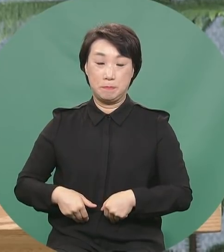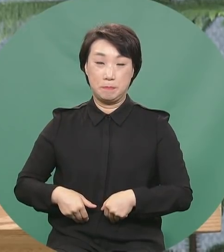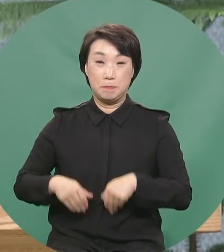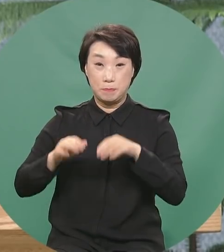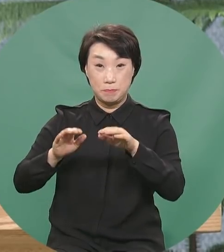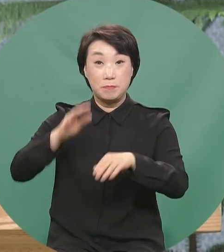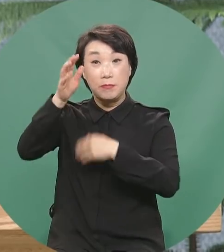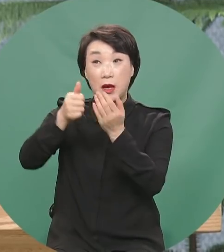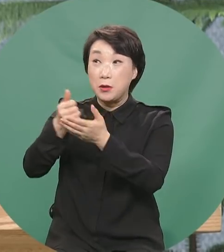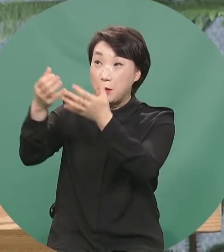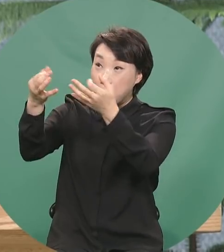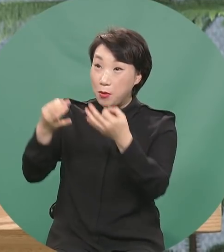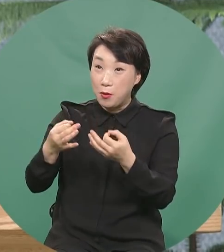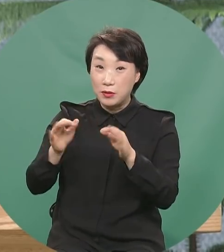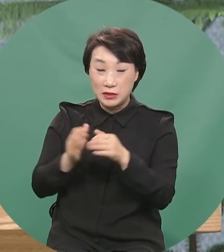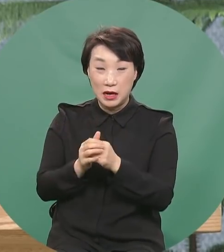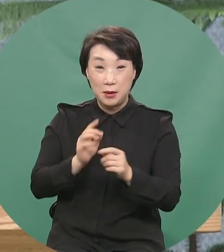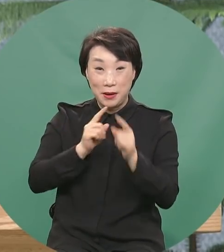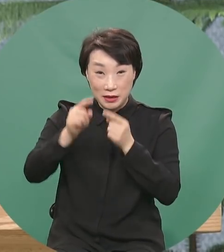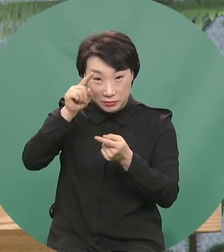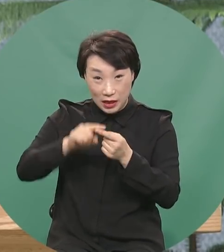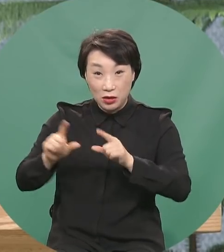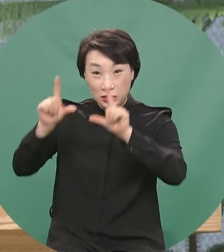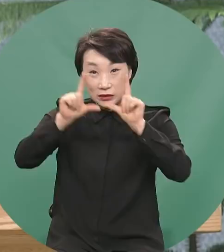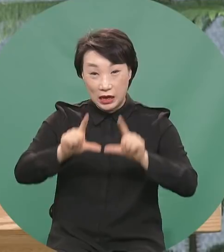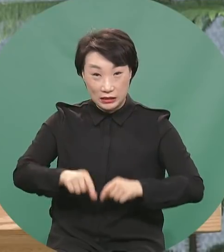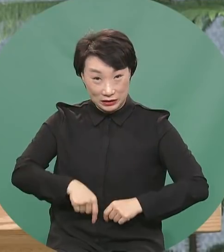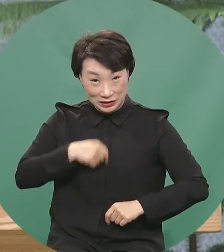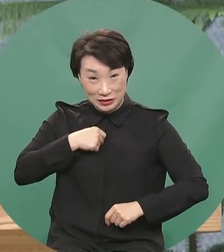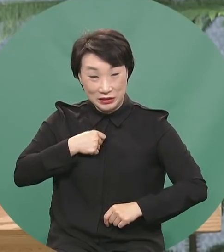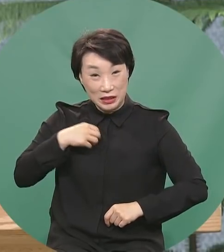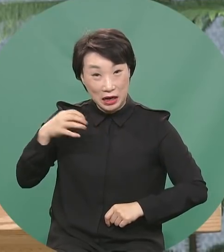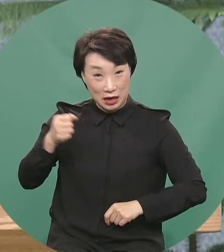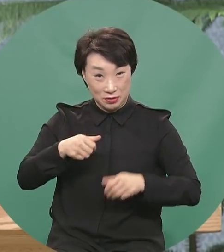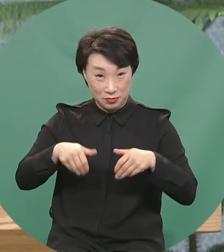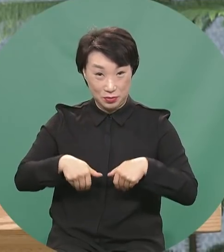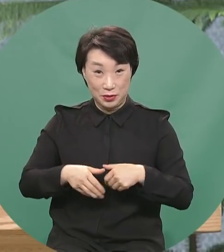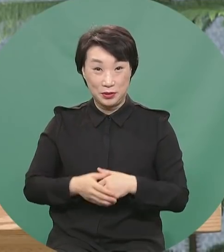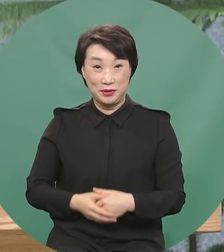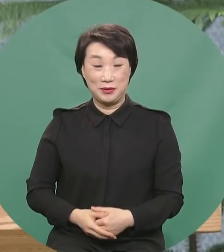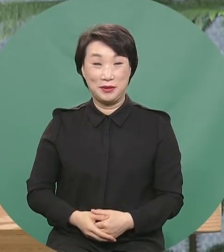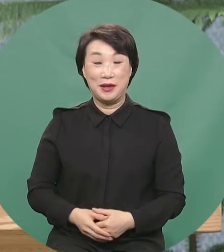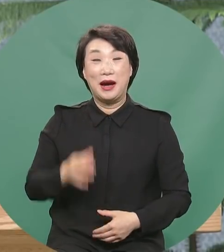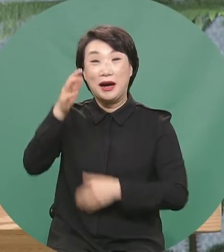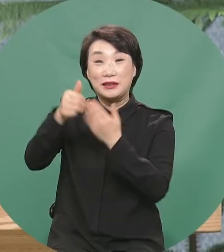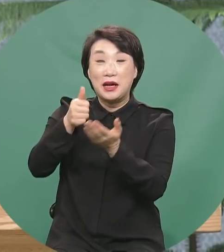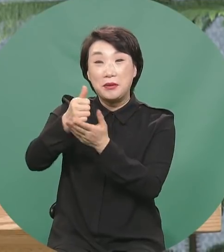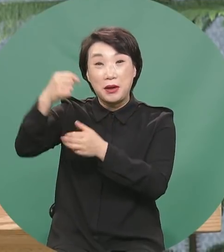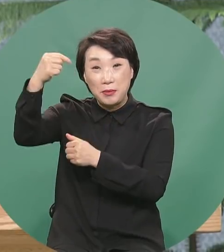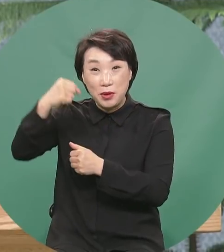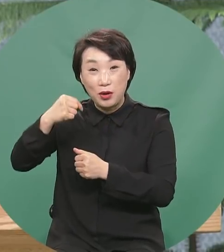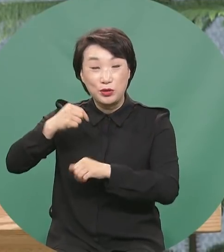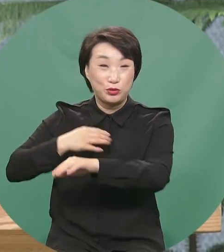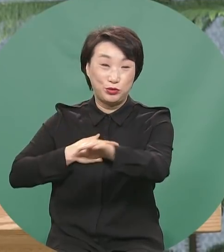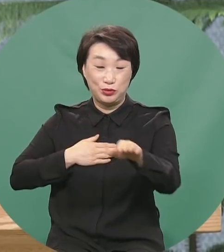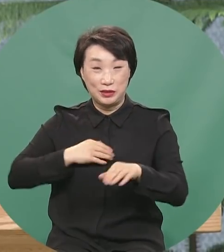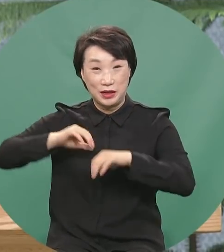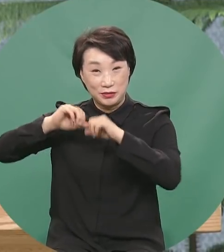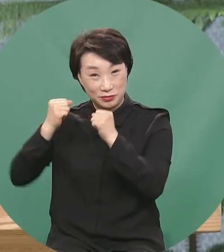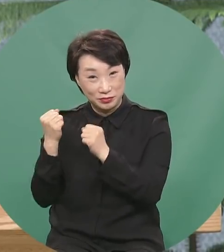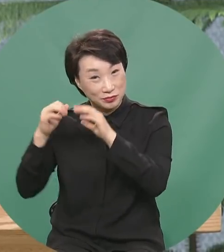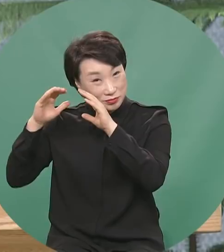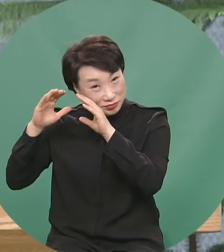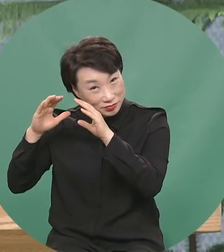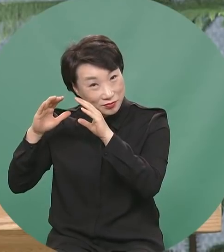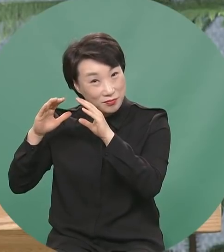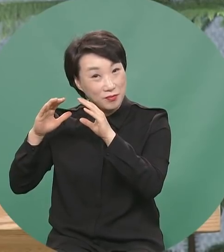하나님 보시기에 말씀대로 사는 의가 있어야 하고 하나님의 계명에 귀를 기울여